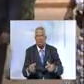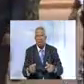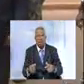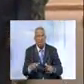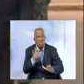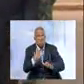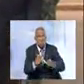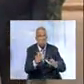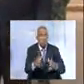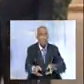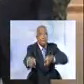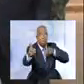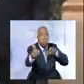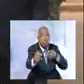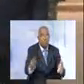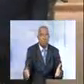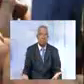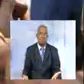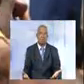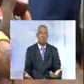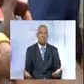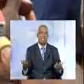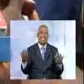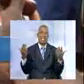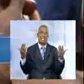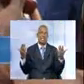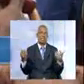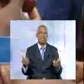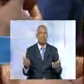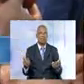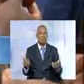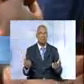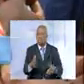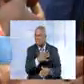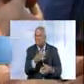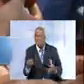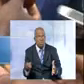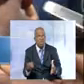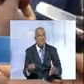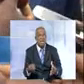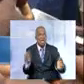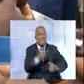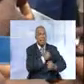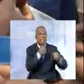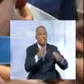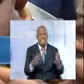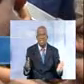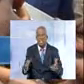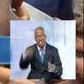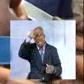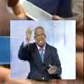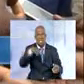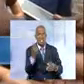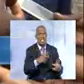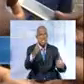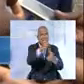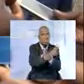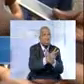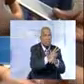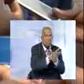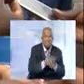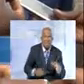septembre, dans la nuit, nos hommes en patrouille ont fait l'objet d'une attaque ici, surprise, et qui a conduit